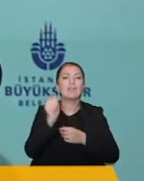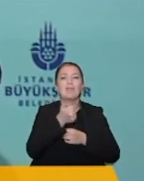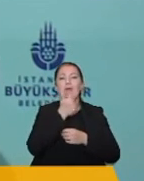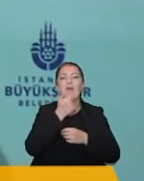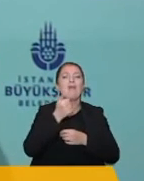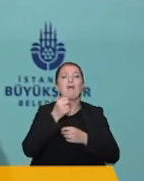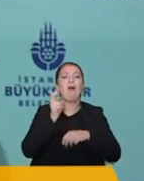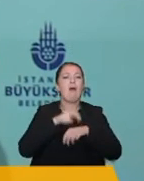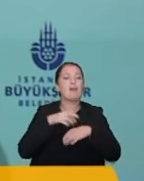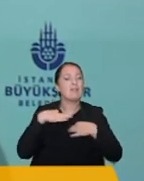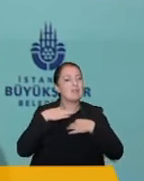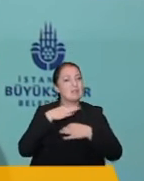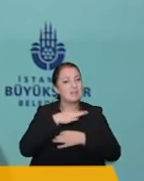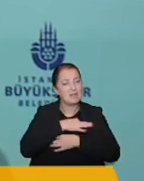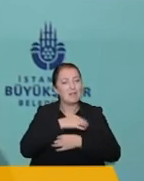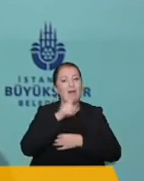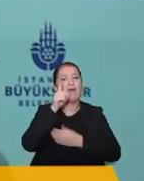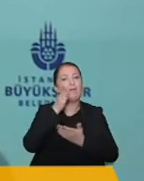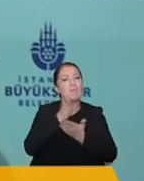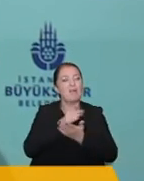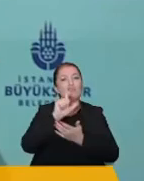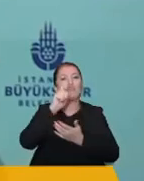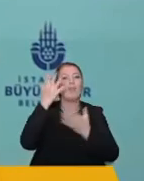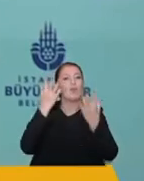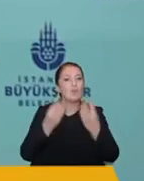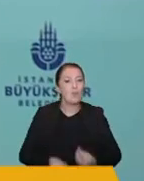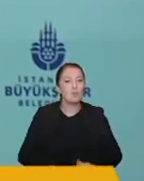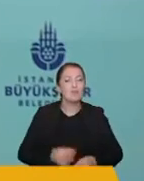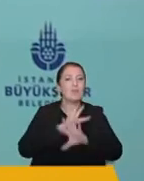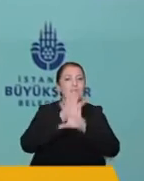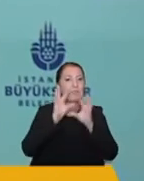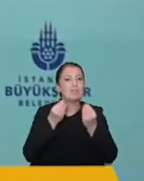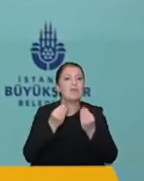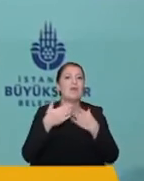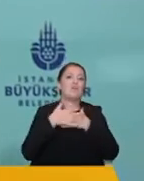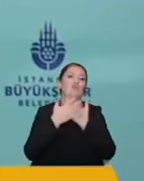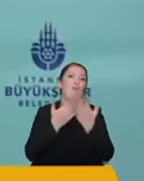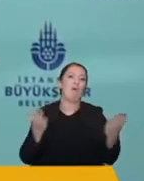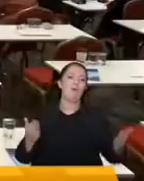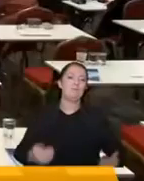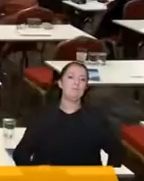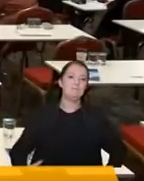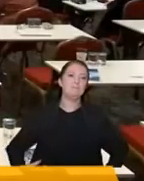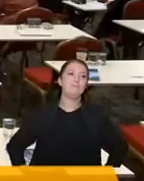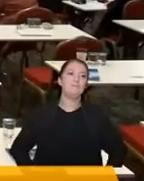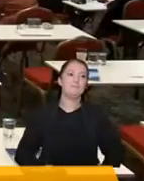hatırası önünde saygıyla eğiliyorum. Ruhları şad, mekanları cennet olsun. Hepinize iyi akşamlar.